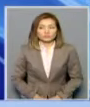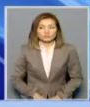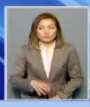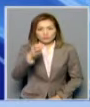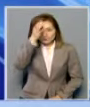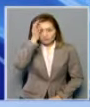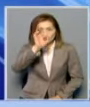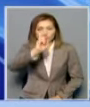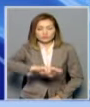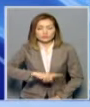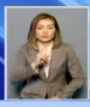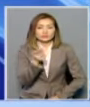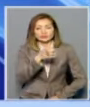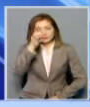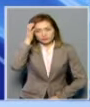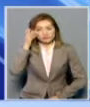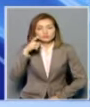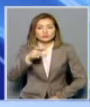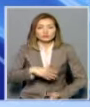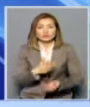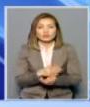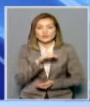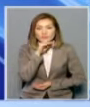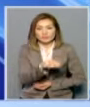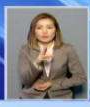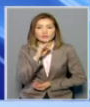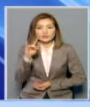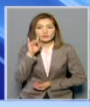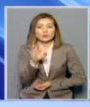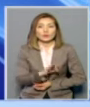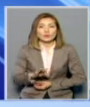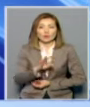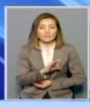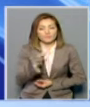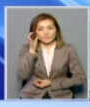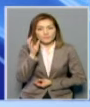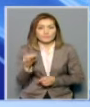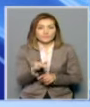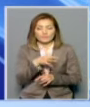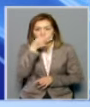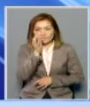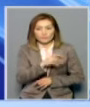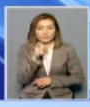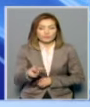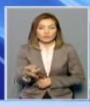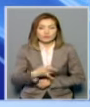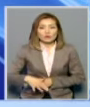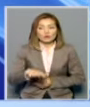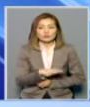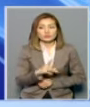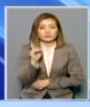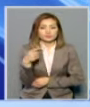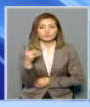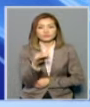Ақын облыстағы жалғыз филология ғылымдарының докторы, профессор, Қазақстан Республикасының білім беру ісінің үздігі, өңірдің